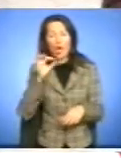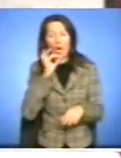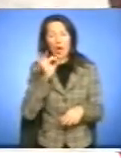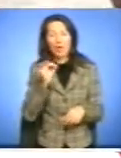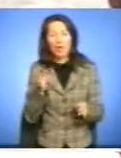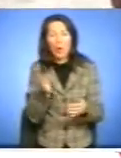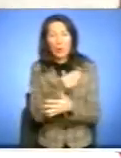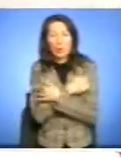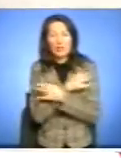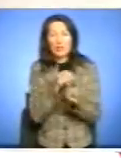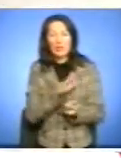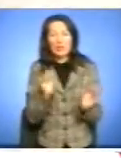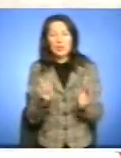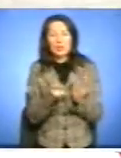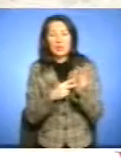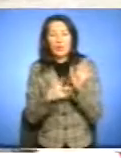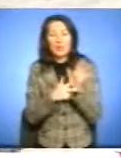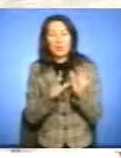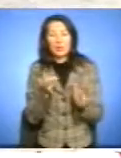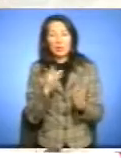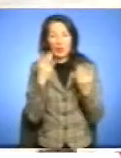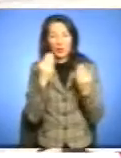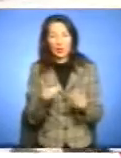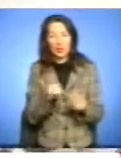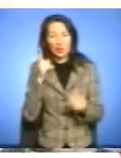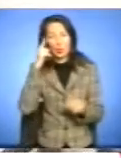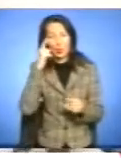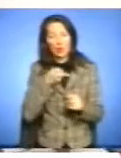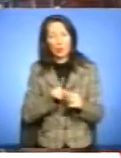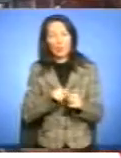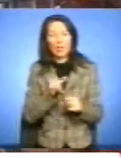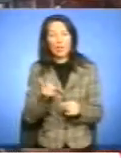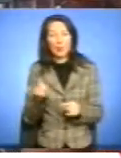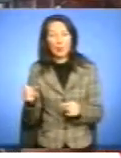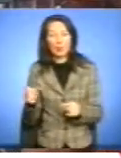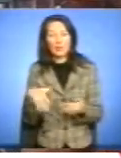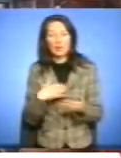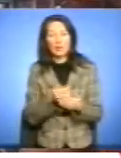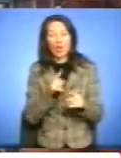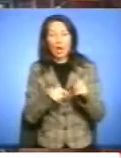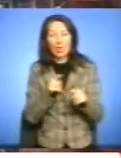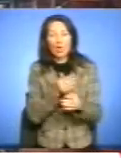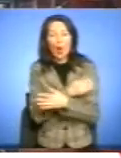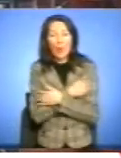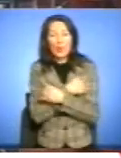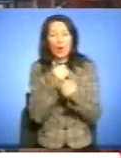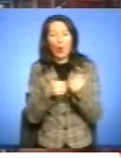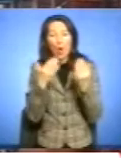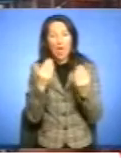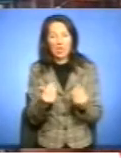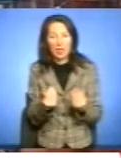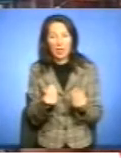треба не менше 7-8 разів на день. Що думають про це тернополяни? Своїх рідних обнімаю кожен